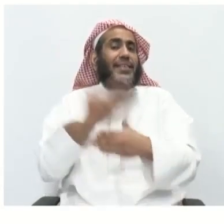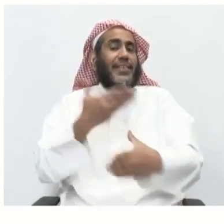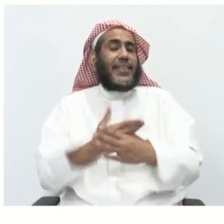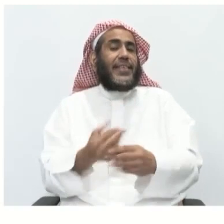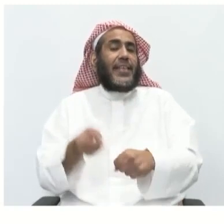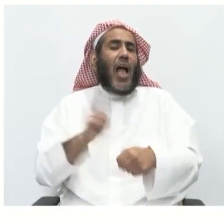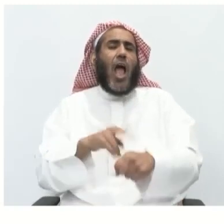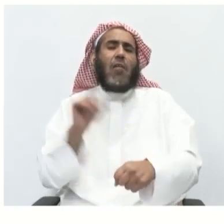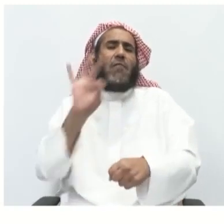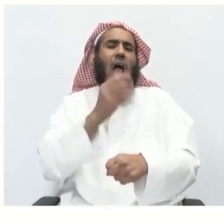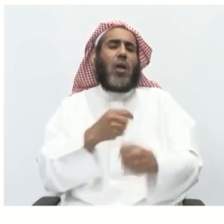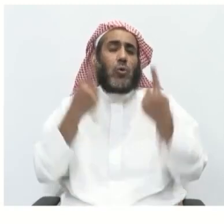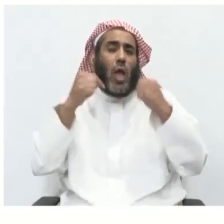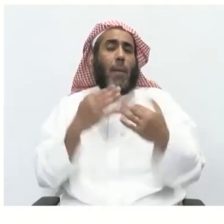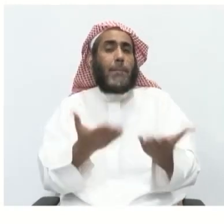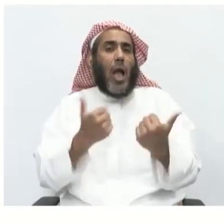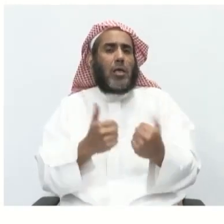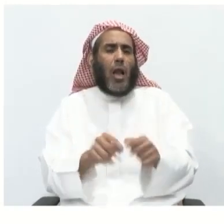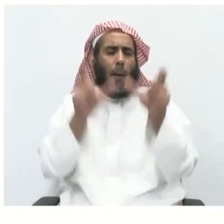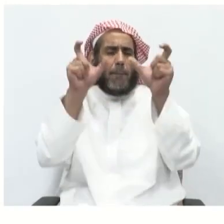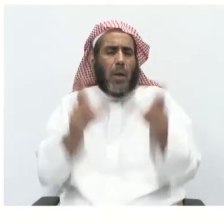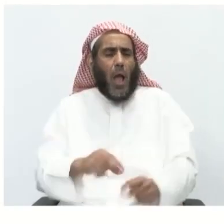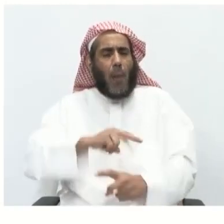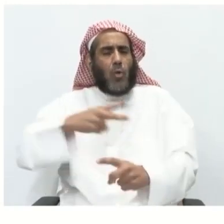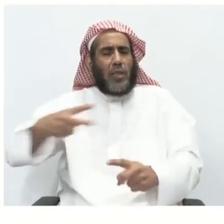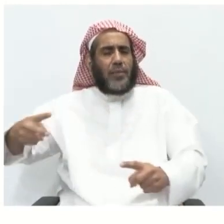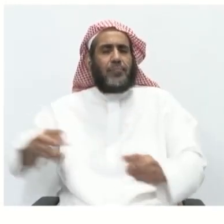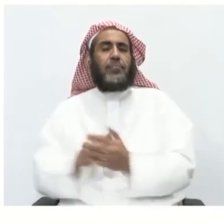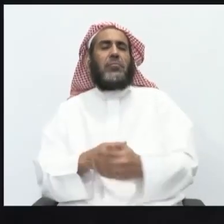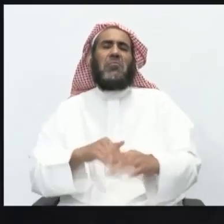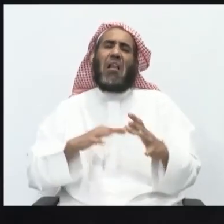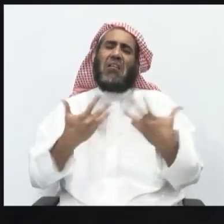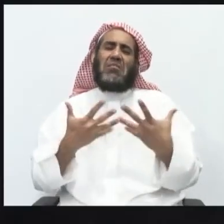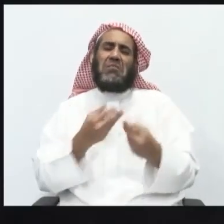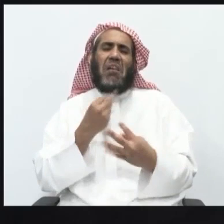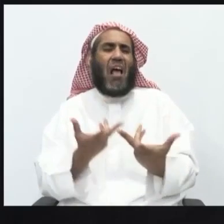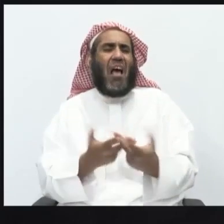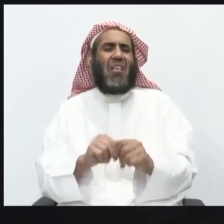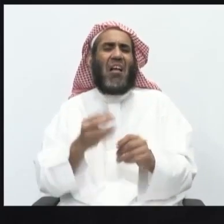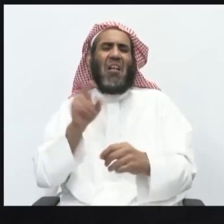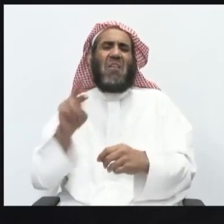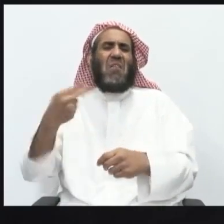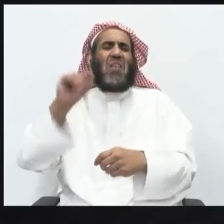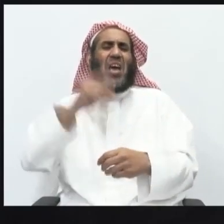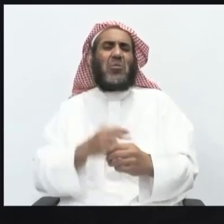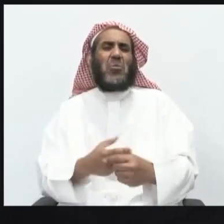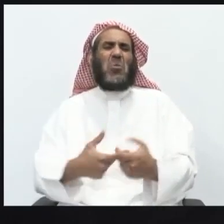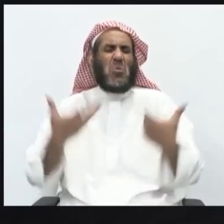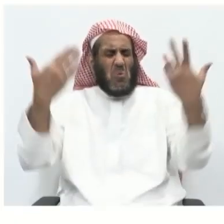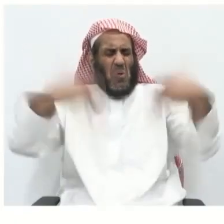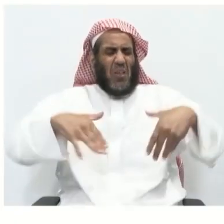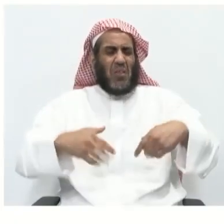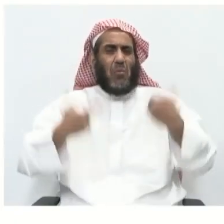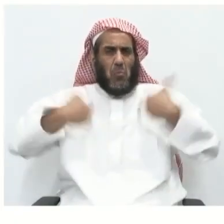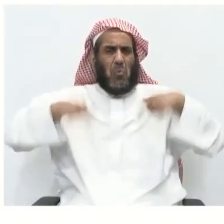اي فيروس حي بحاجه الى مناعه متعدده وللاسف ان هذا الفيروس بالذات يقضي على جهاز المناعه في الجسم